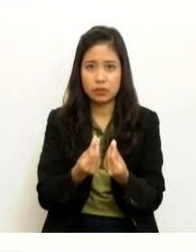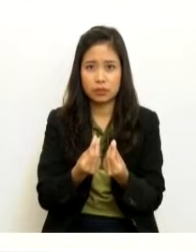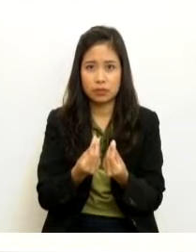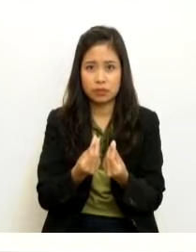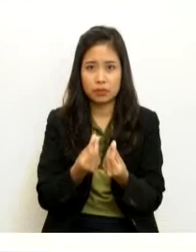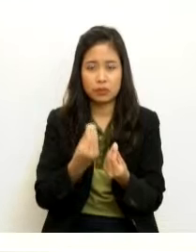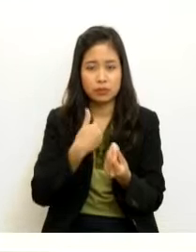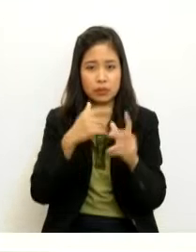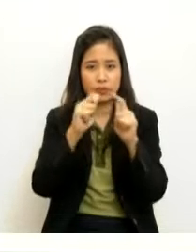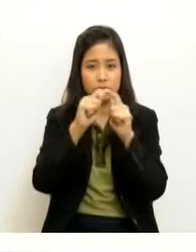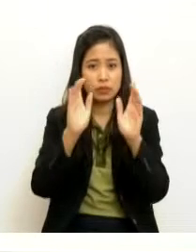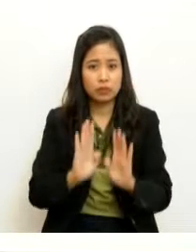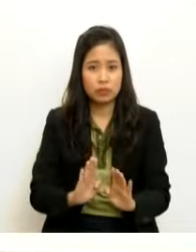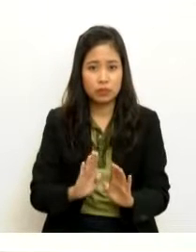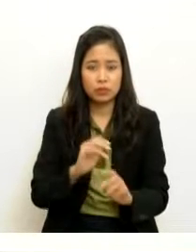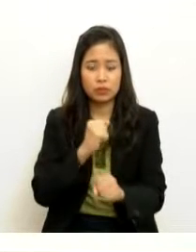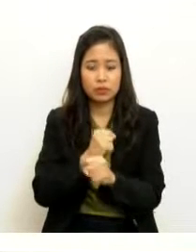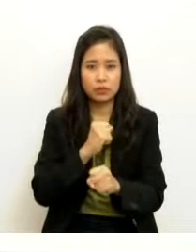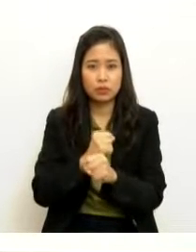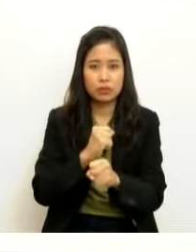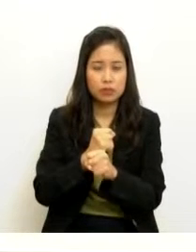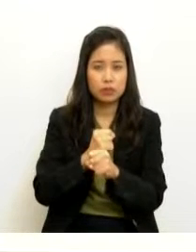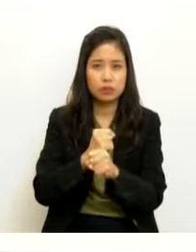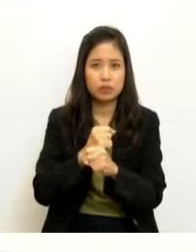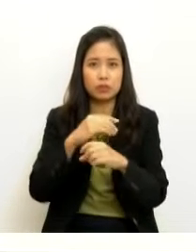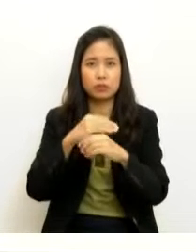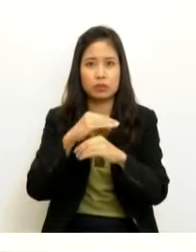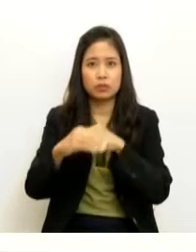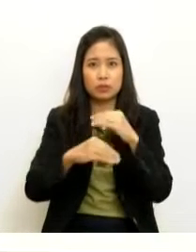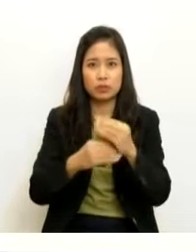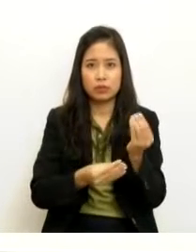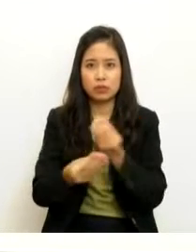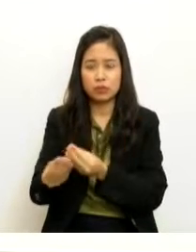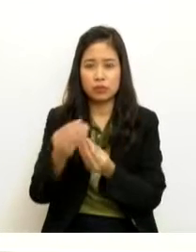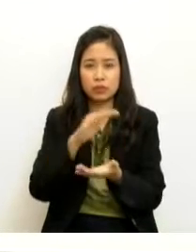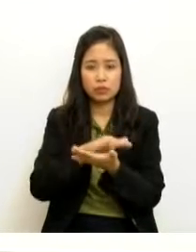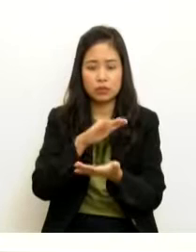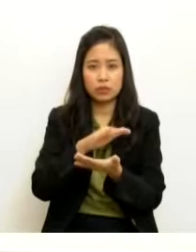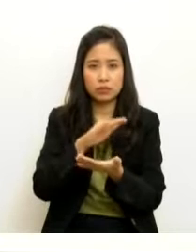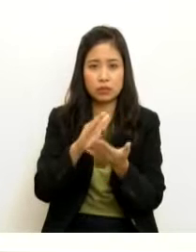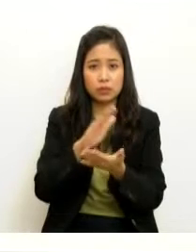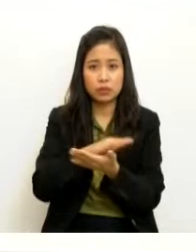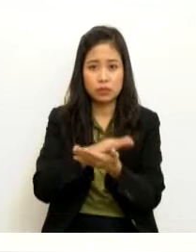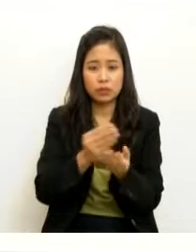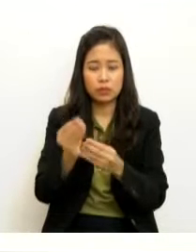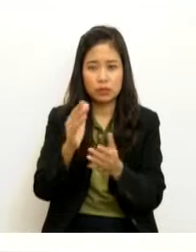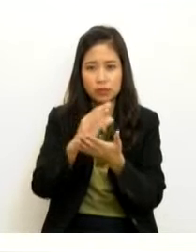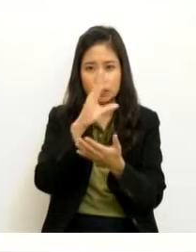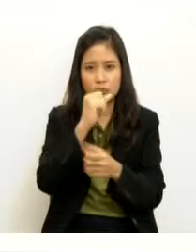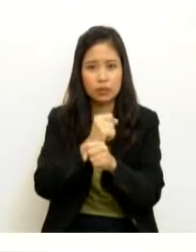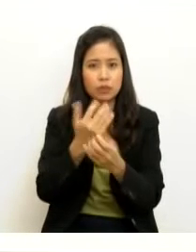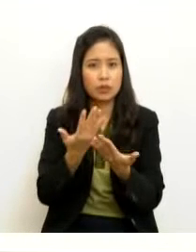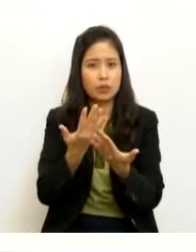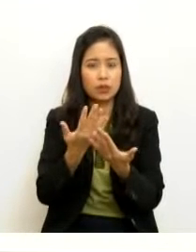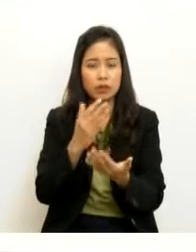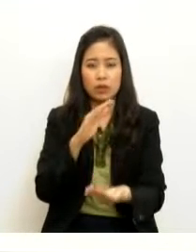ได้ออกแบบในการที่จะจัดสรรโอกาสให้กับนักเรียนทำอย่างไรเราจะทำให้นักเรียนตั้งแต่อนุ